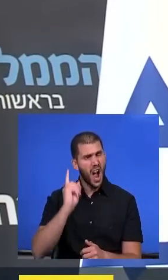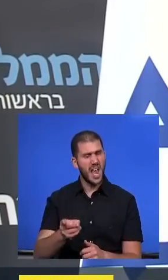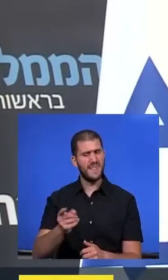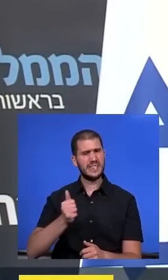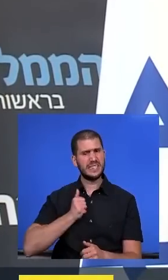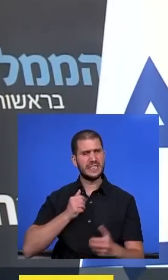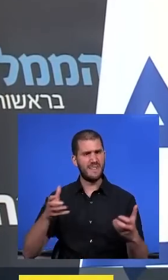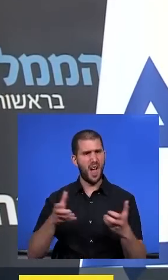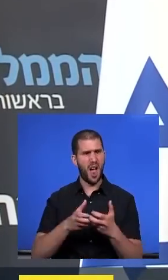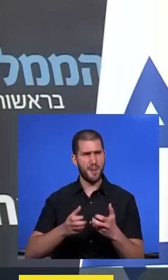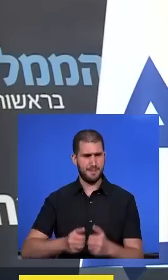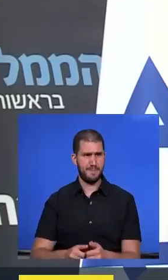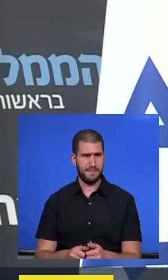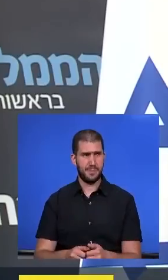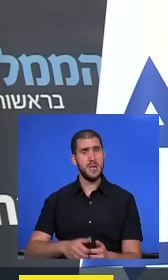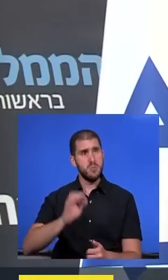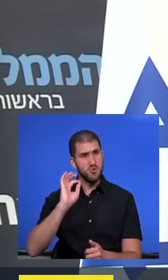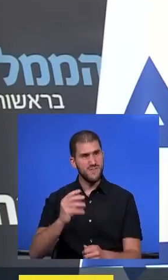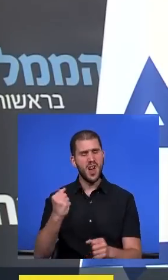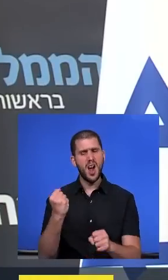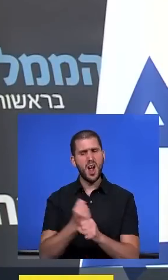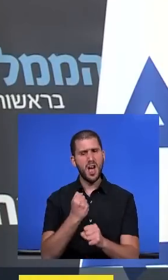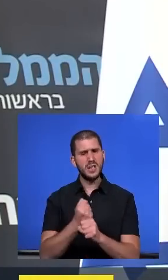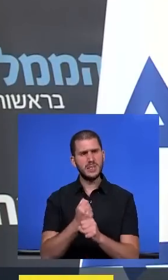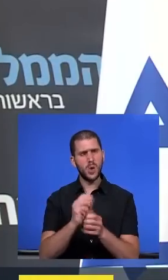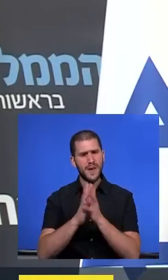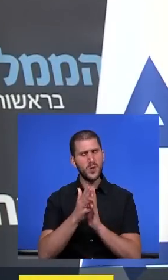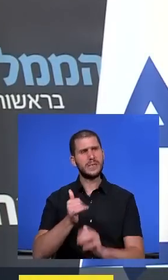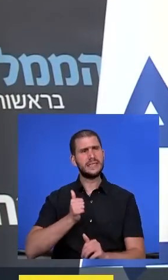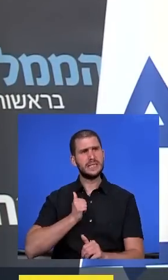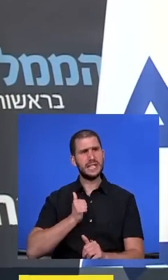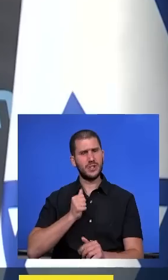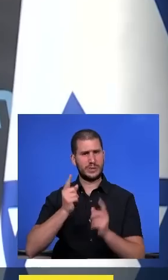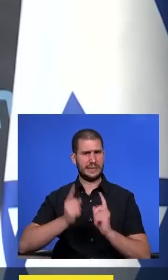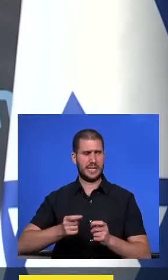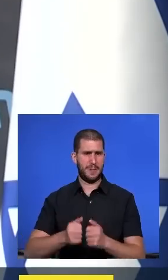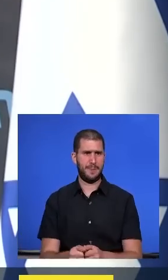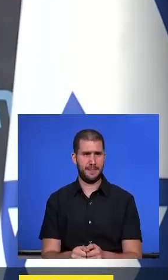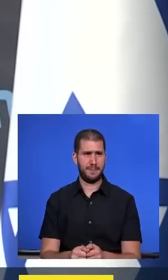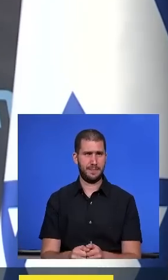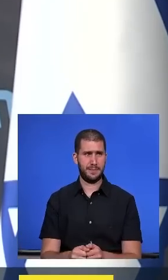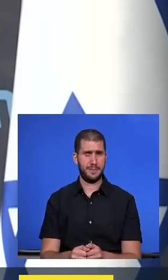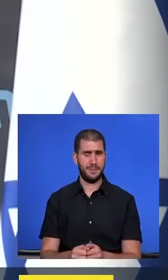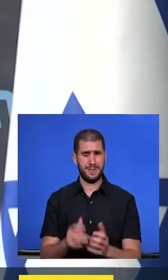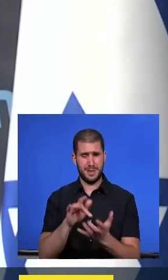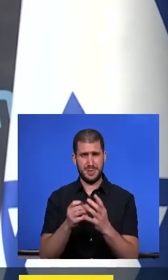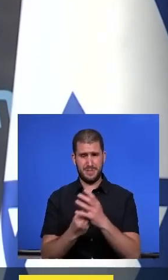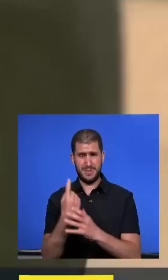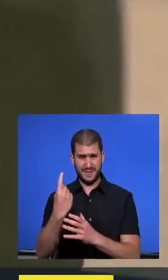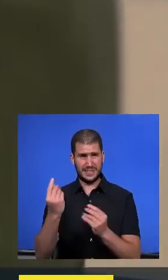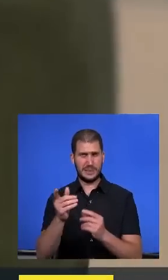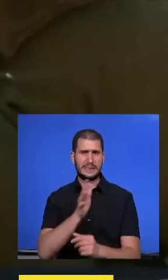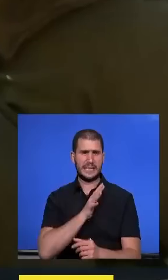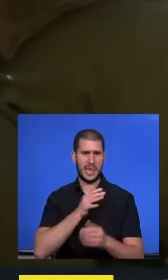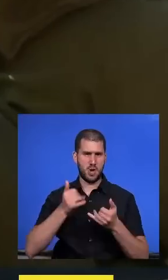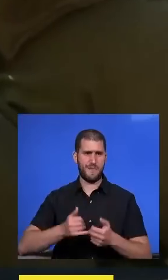צבא העם בכדי לקיים את הצבא שהיא צריכה. המפעל הזה ניצב כעת בסכנה.